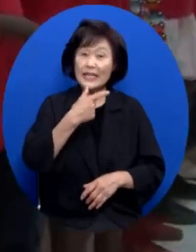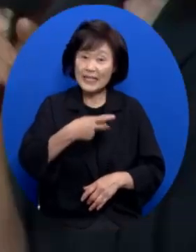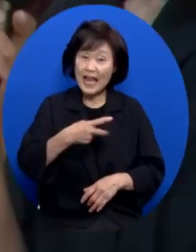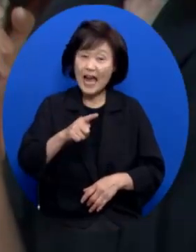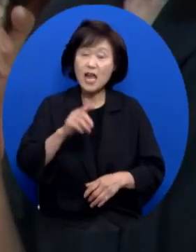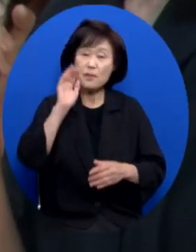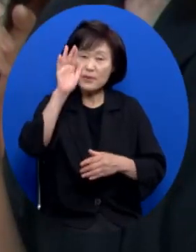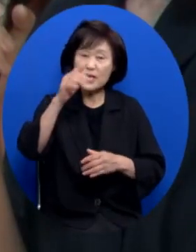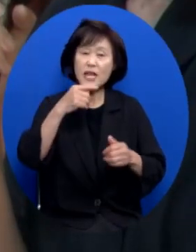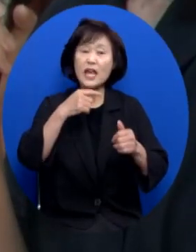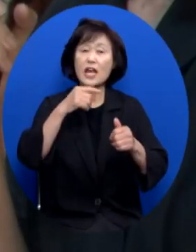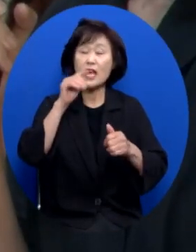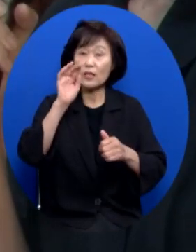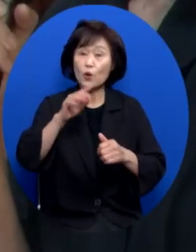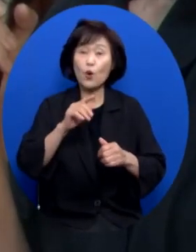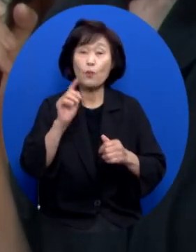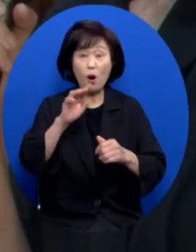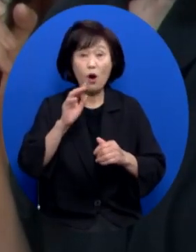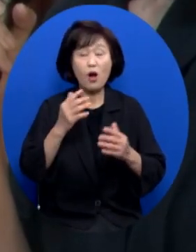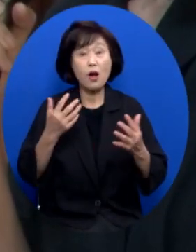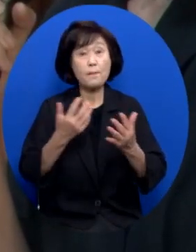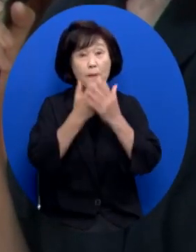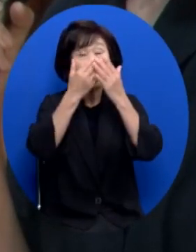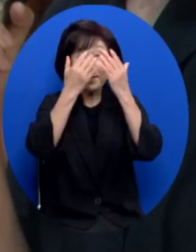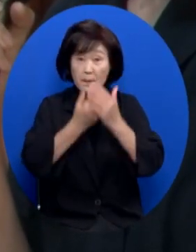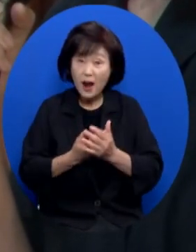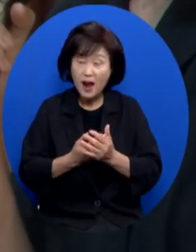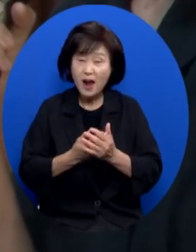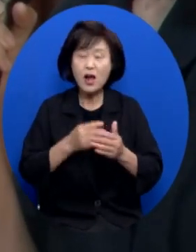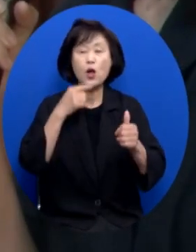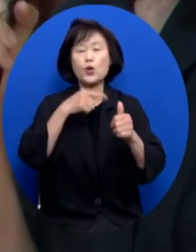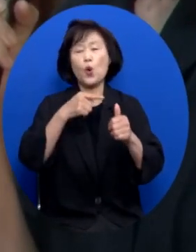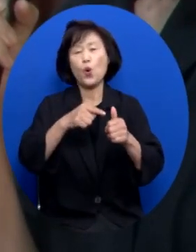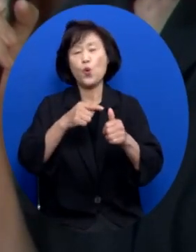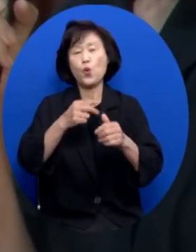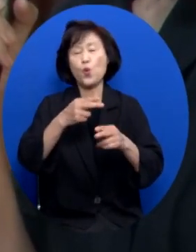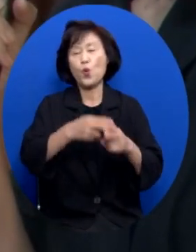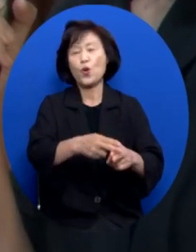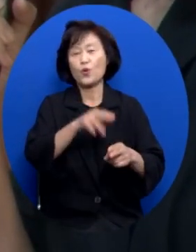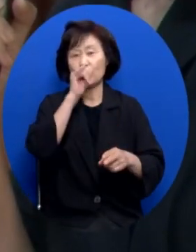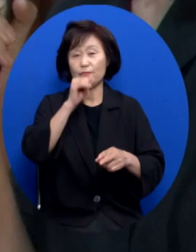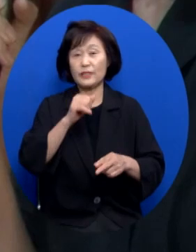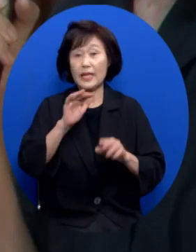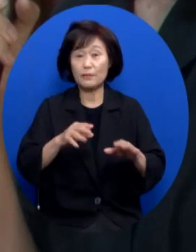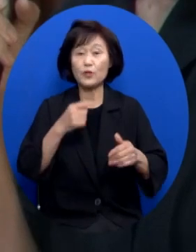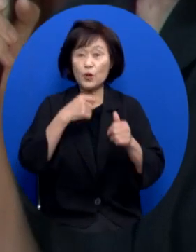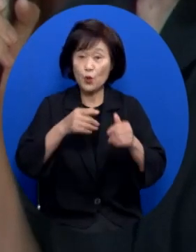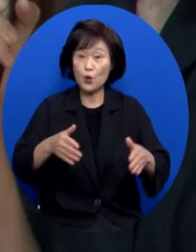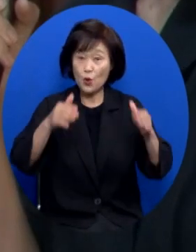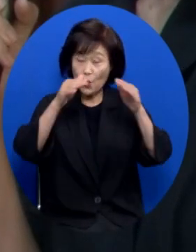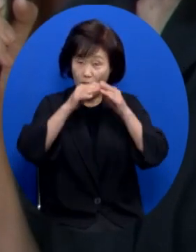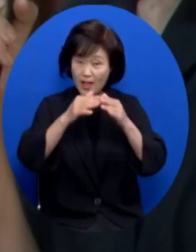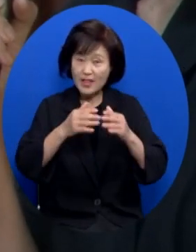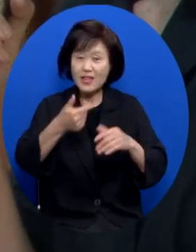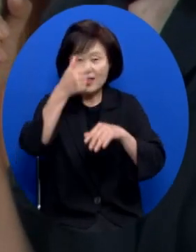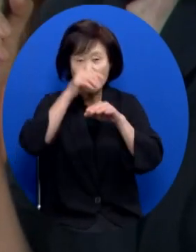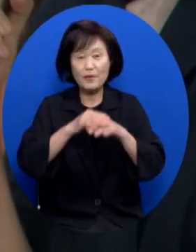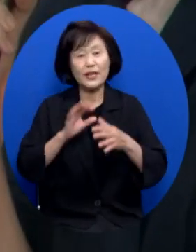있습니다. 이번 교육관 헌당을 통해서 르완다의 미래를 열어갈 인재